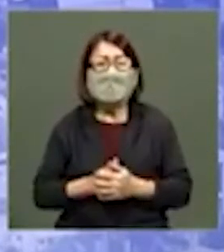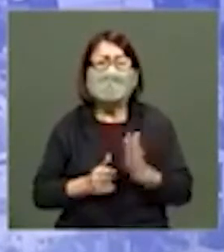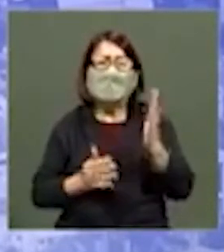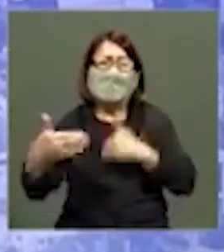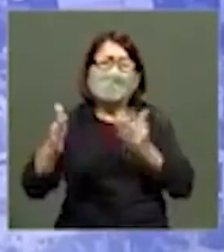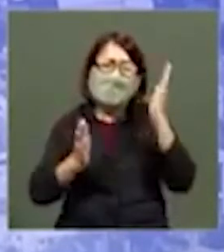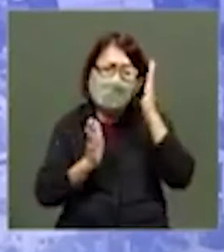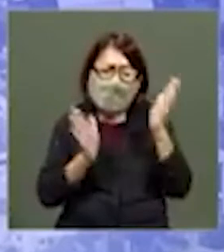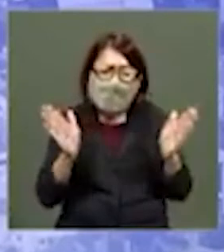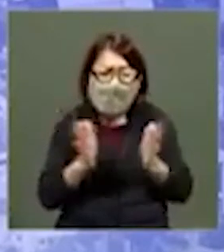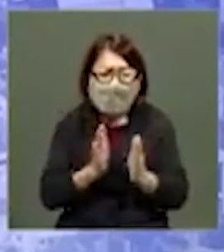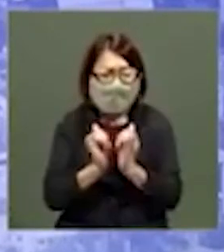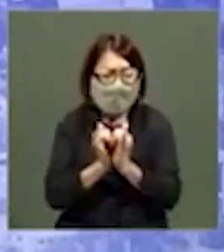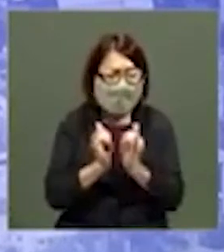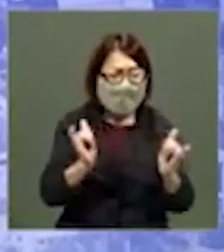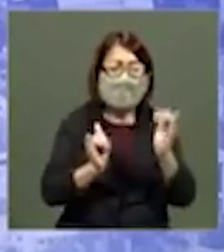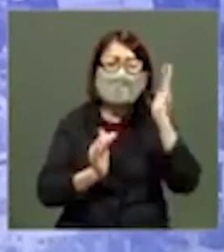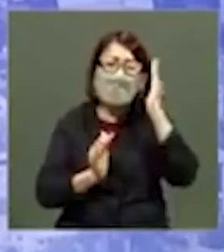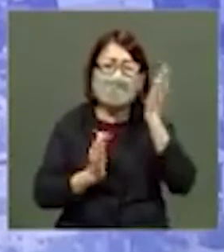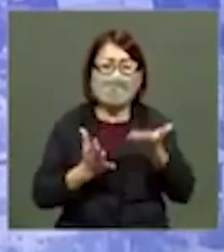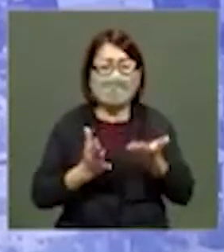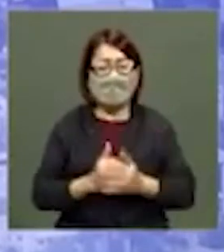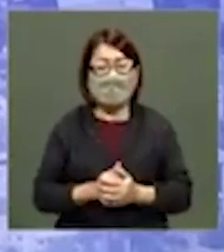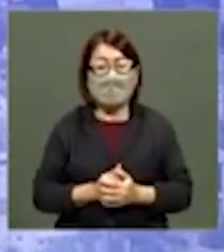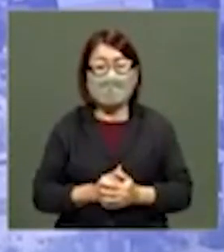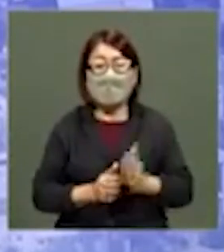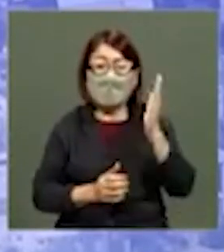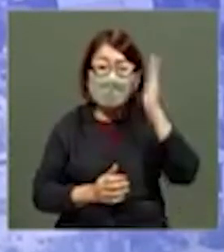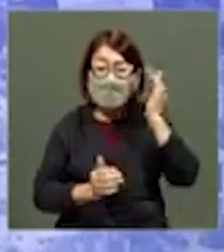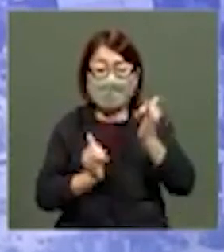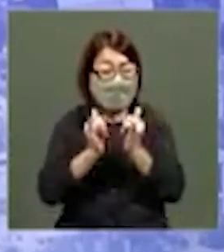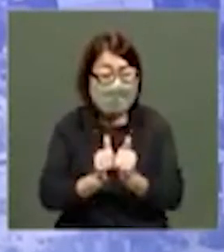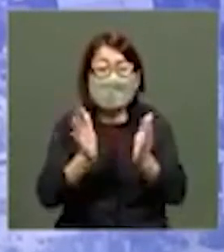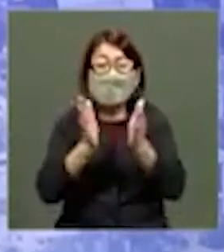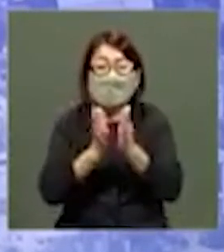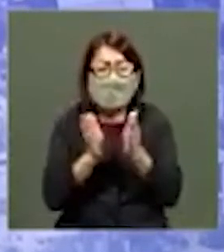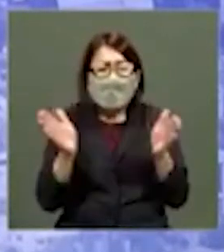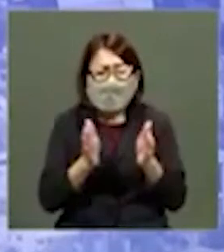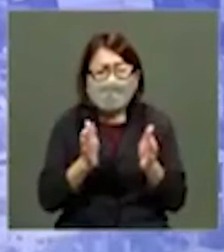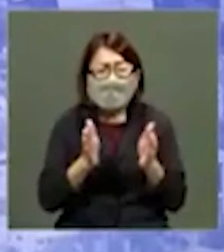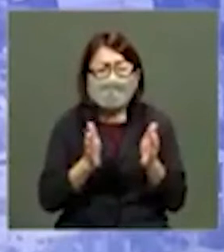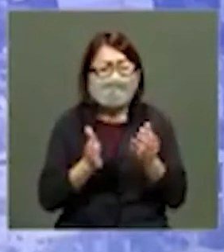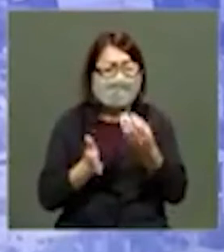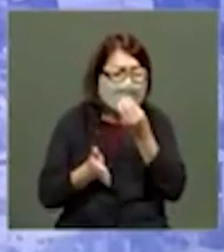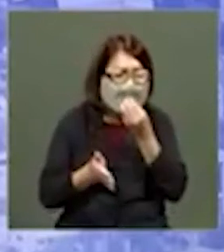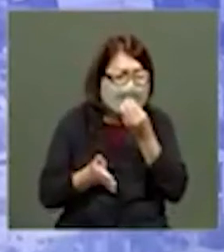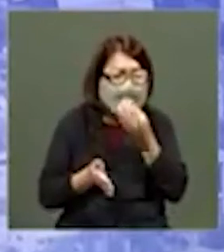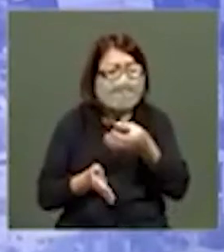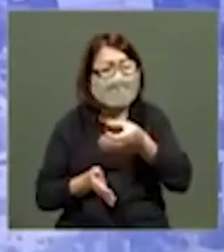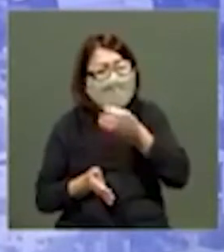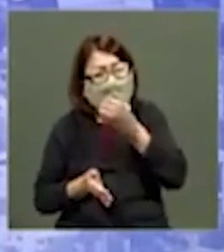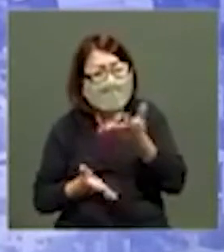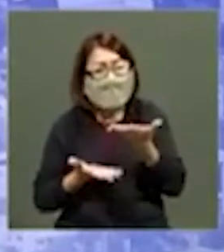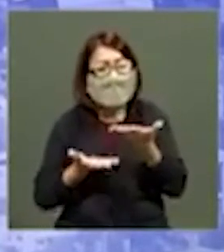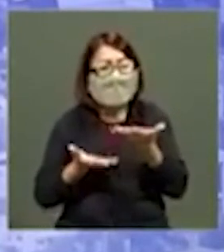นะครับความแออัดของเขาเนี่ยนอนที่เดียวกันพื้นที่แคบๆกินดื่มนะครับเล่น